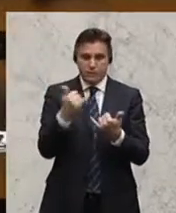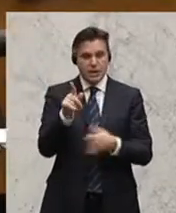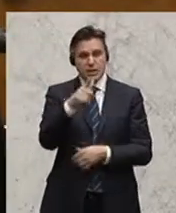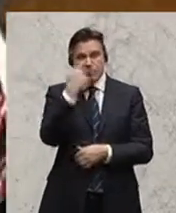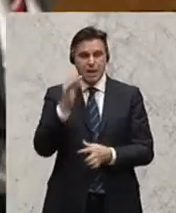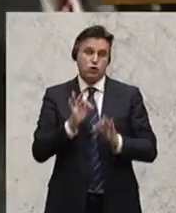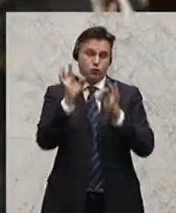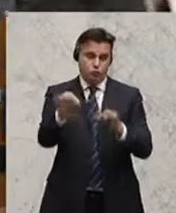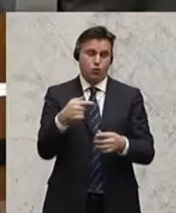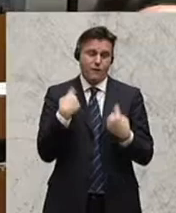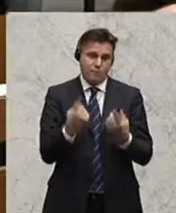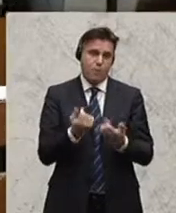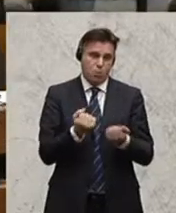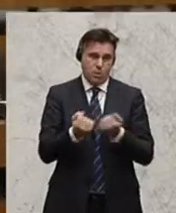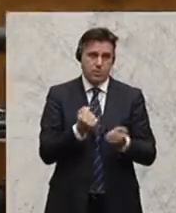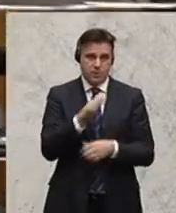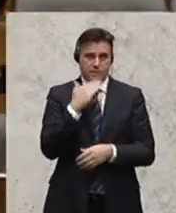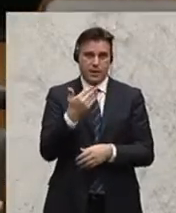Menschen machen wir auch die Politik. Vielen Dank.